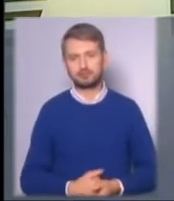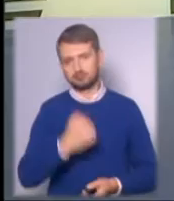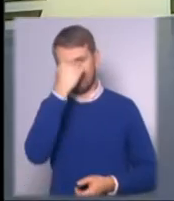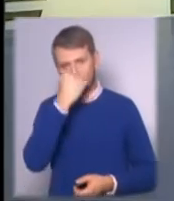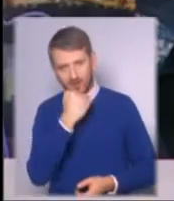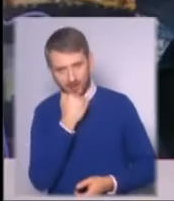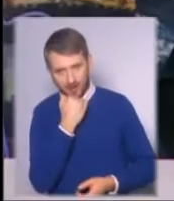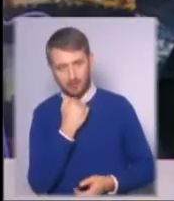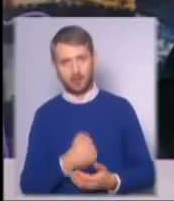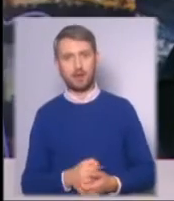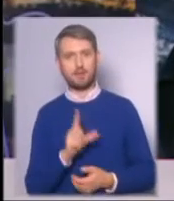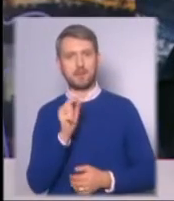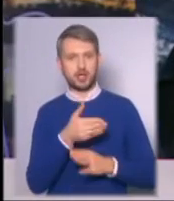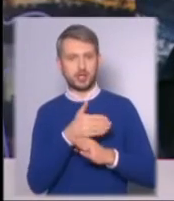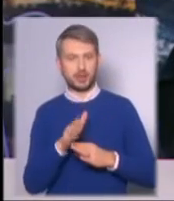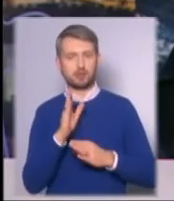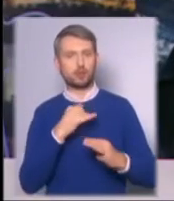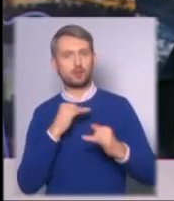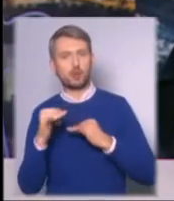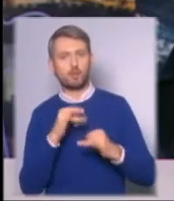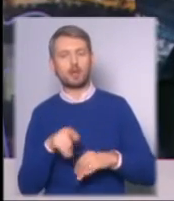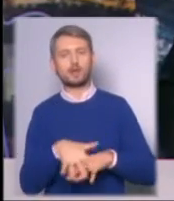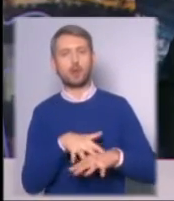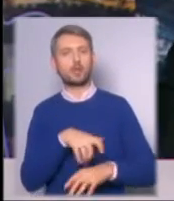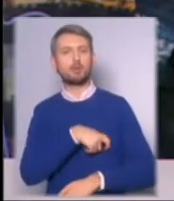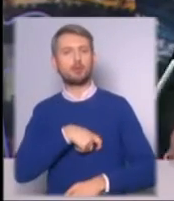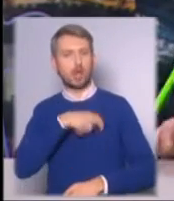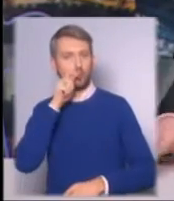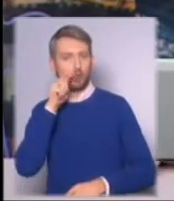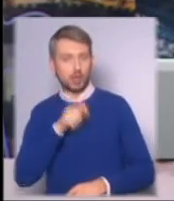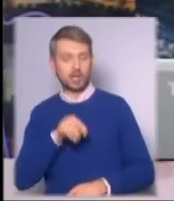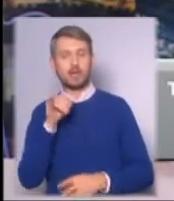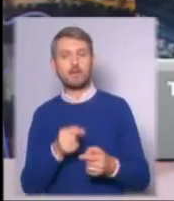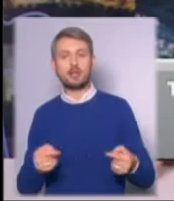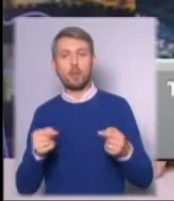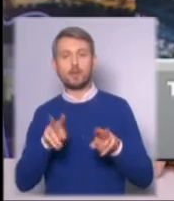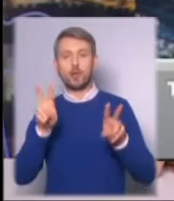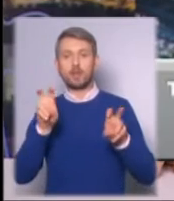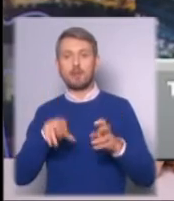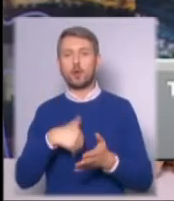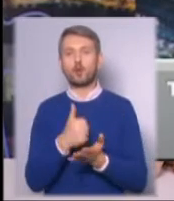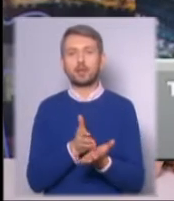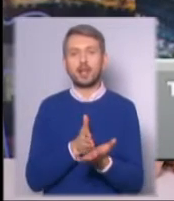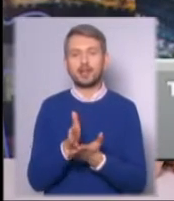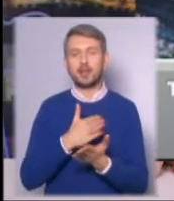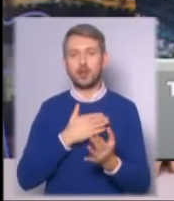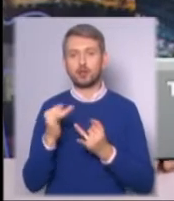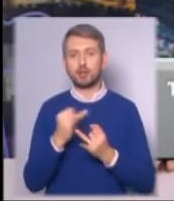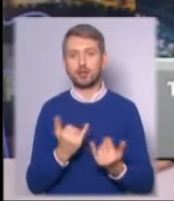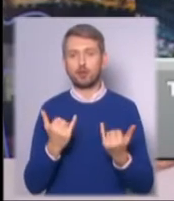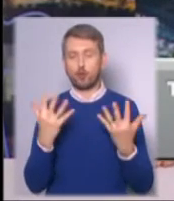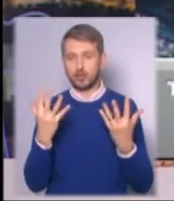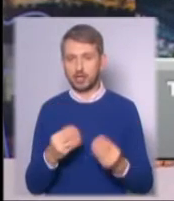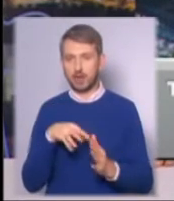нашій передачі, в першій передачі «Столиця» будемо спілкуватися з народним депутатом України. І, відповідно, тема, головна лінія нашої бесіди – це сьогоднішній день